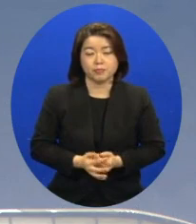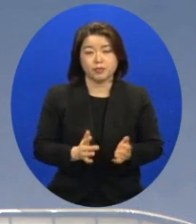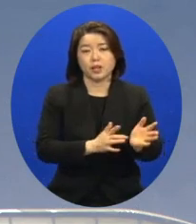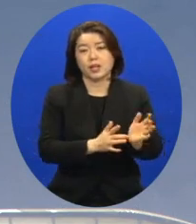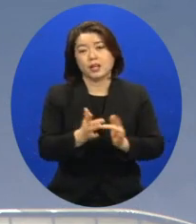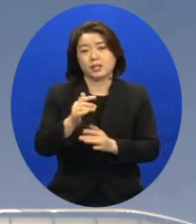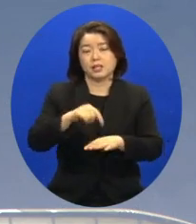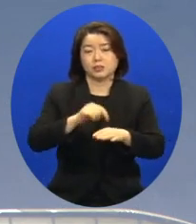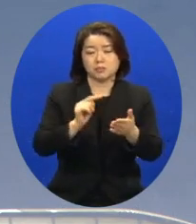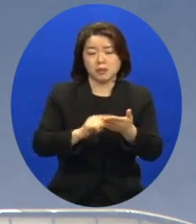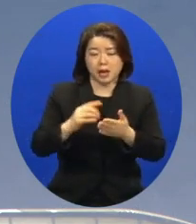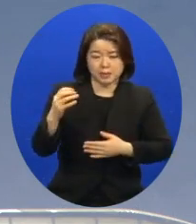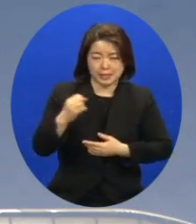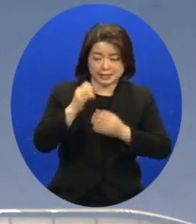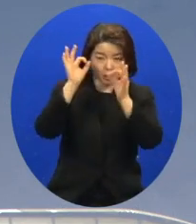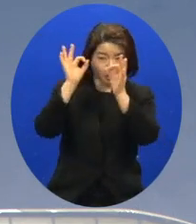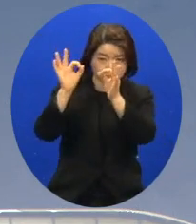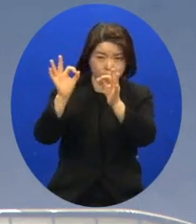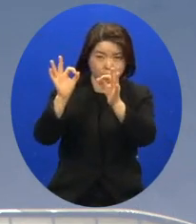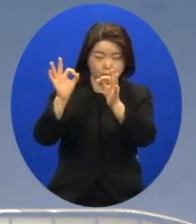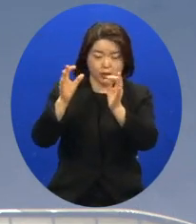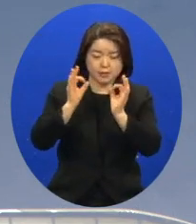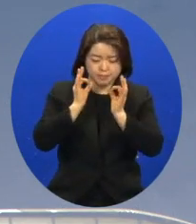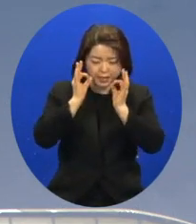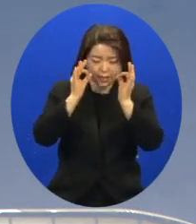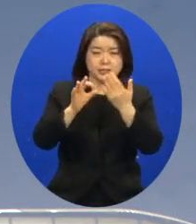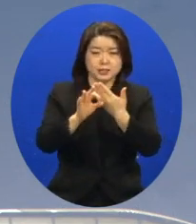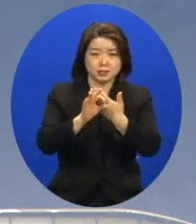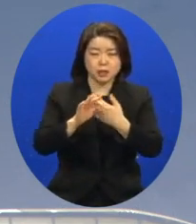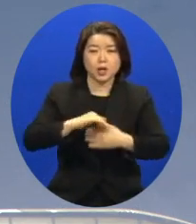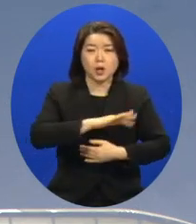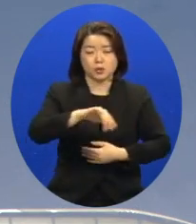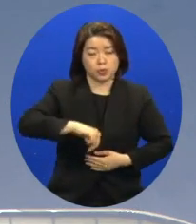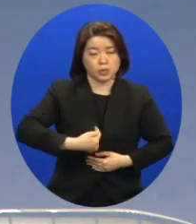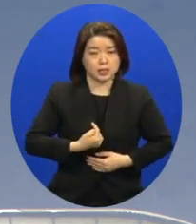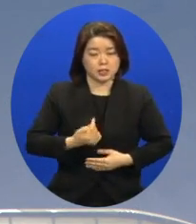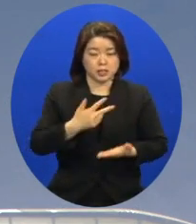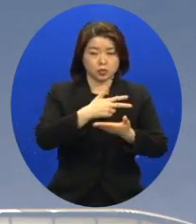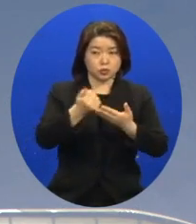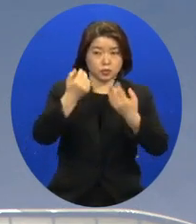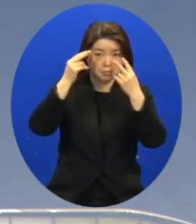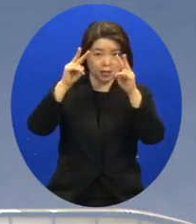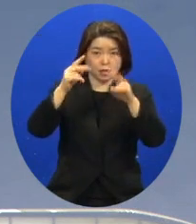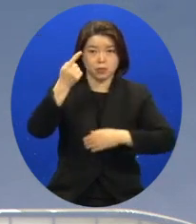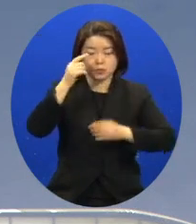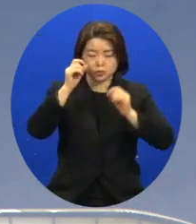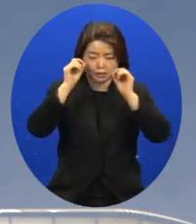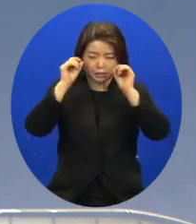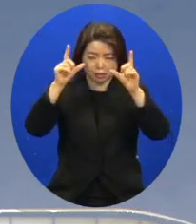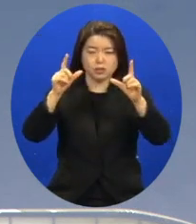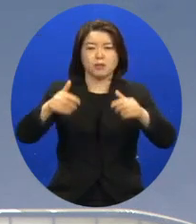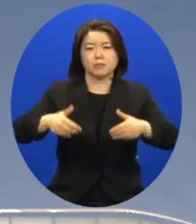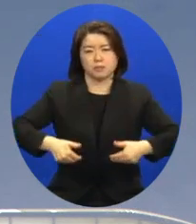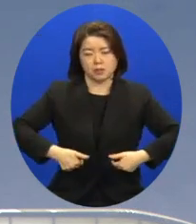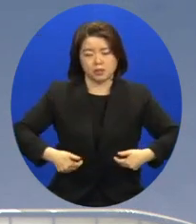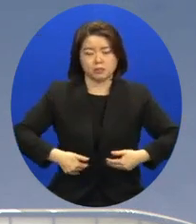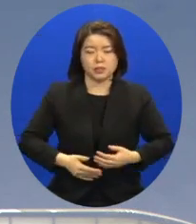예수님의 마음으로 보려고 하면 우리 자신이 주님을 바라보는 눈이 뜨여져 있어야 합니다.